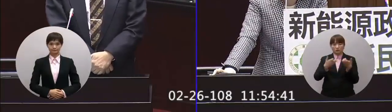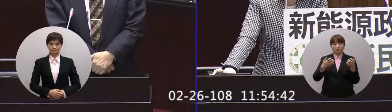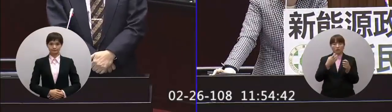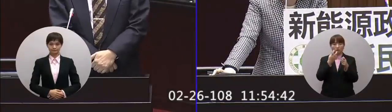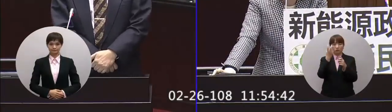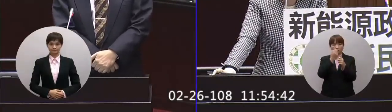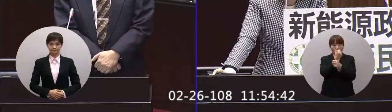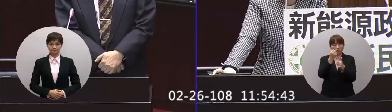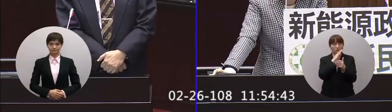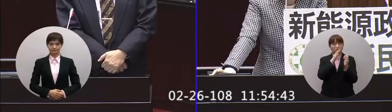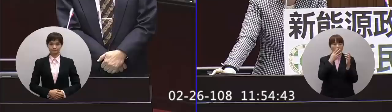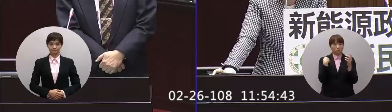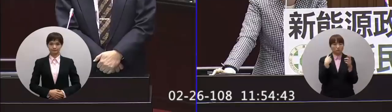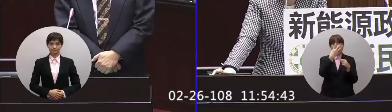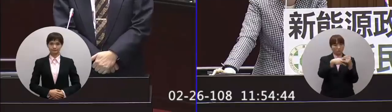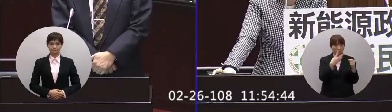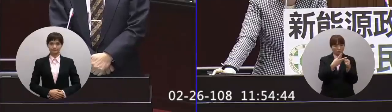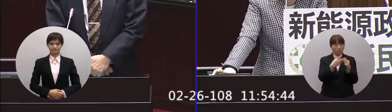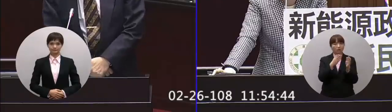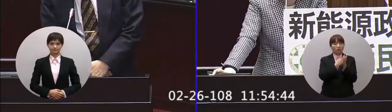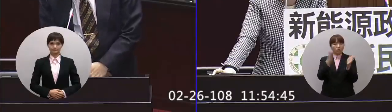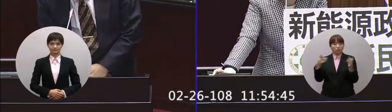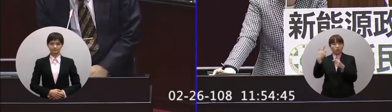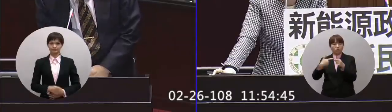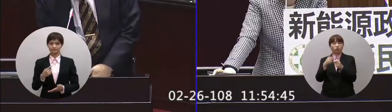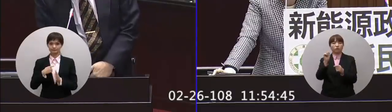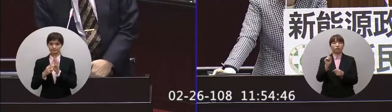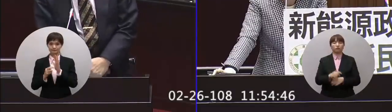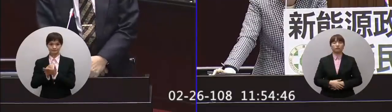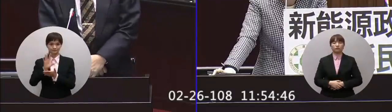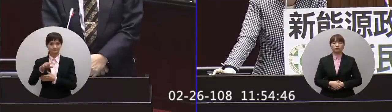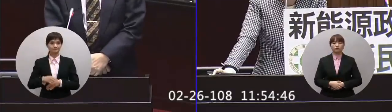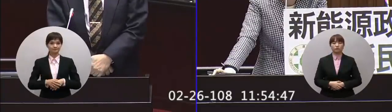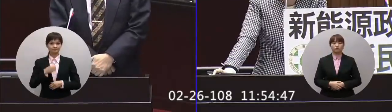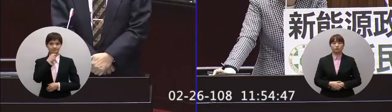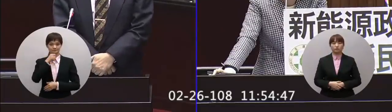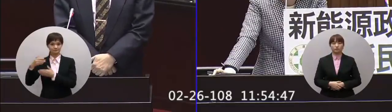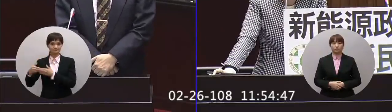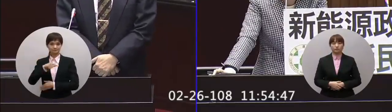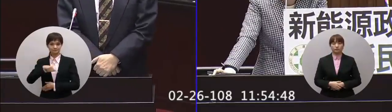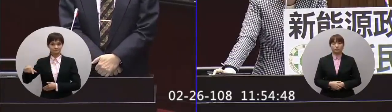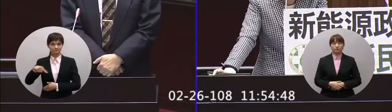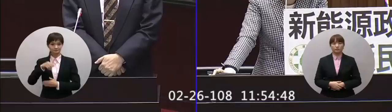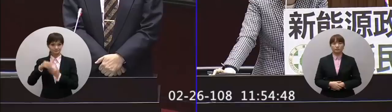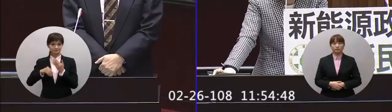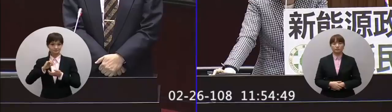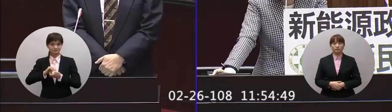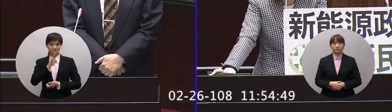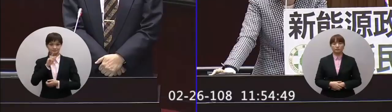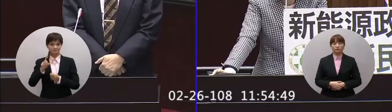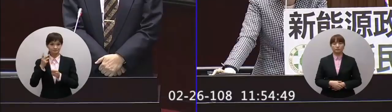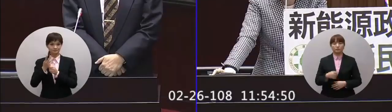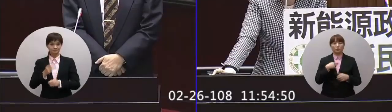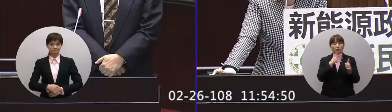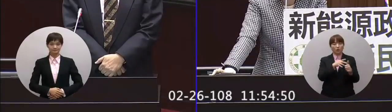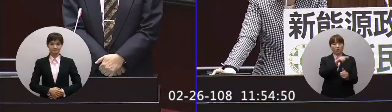制是维持3年还是会延长到6年？ 跟委员报告，我两岸条例里面就是3年。 那我